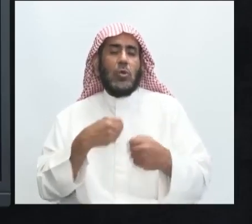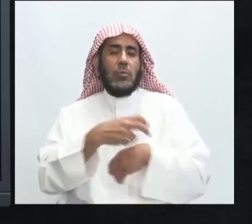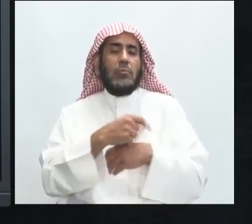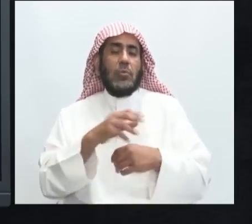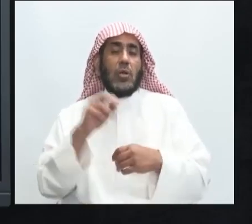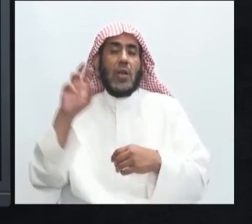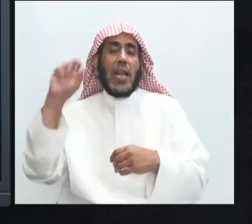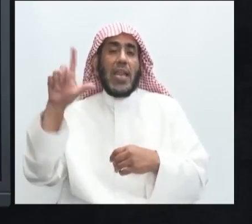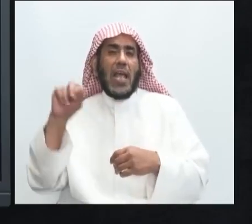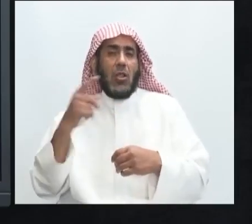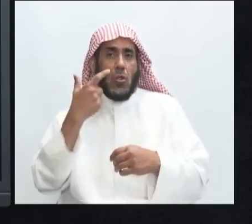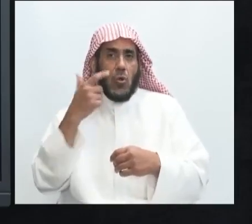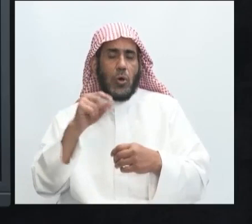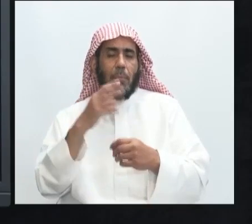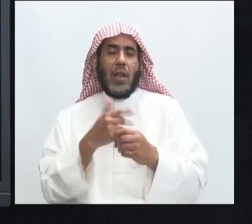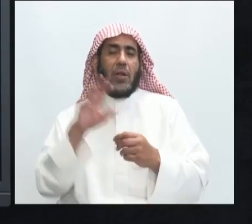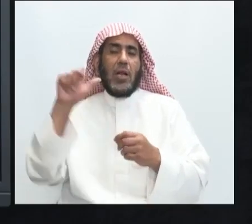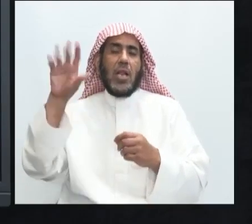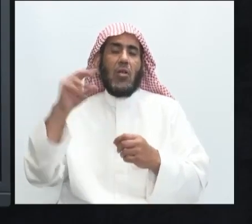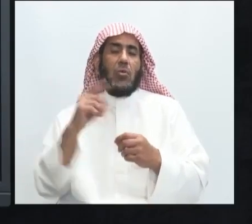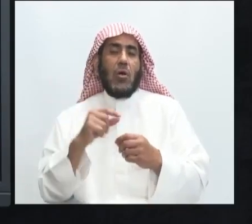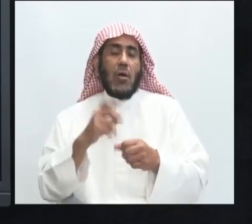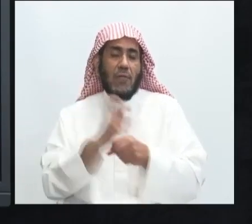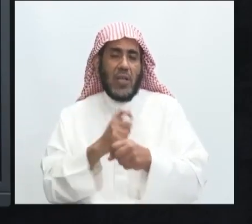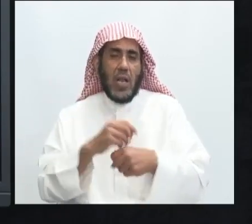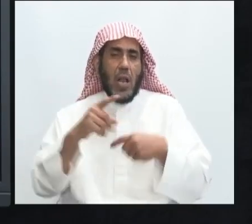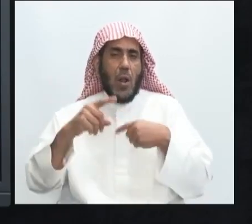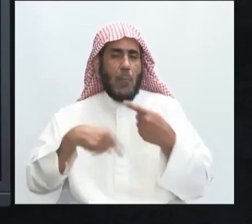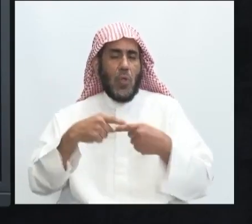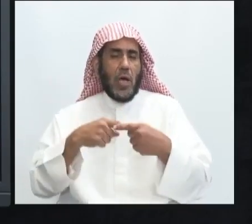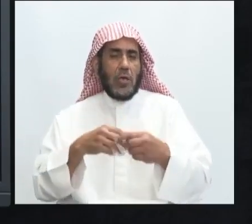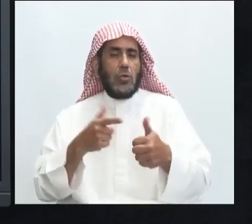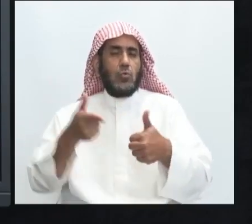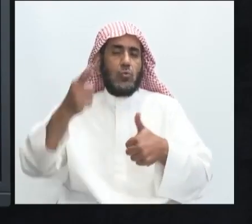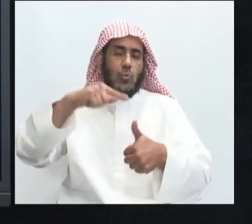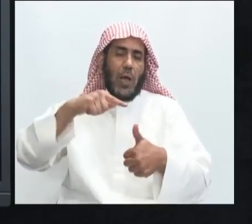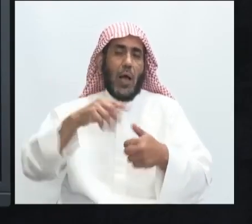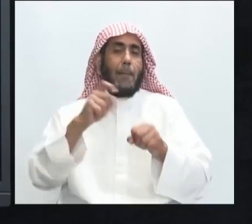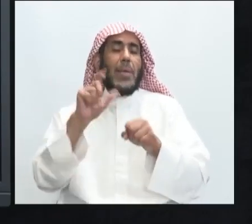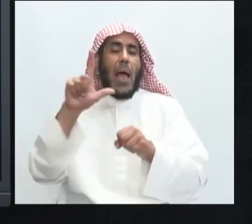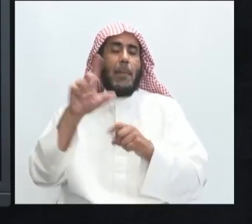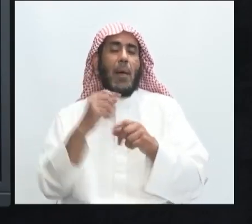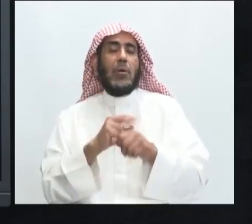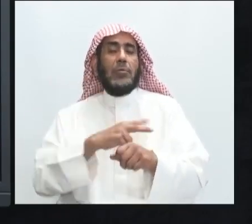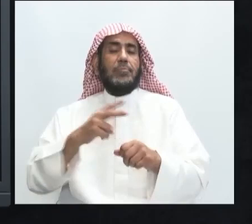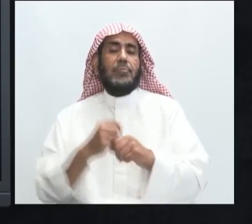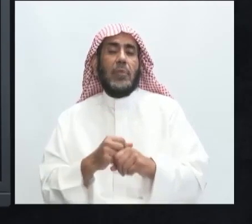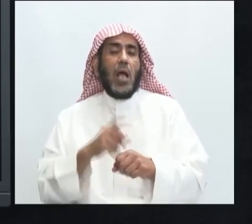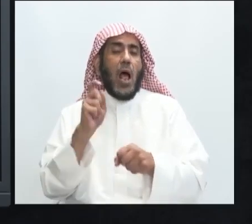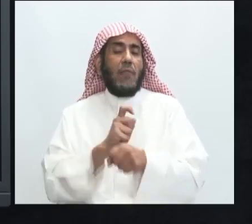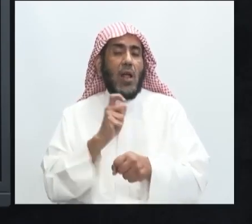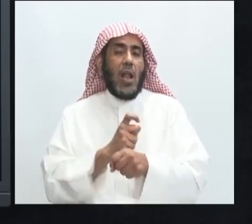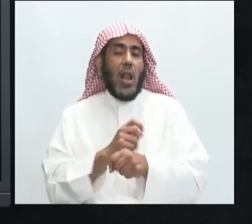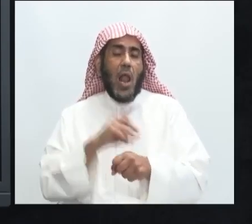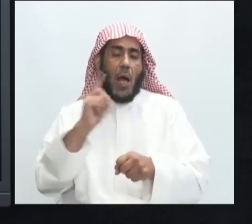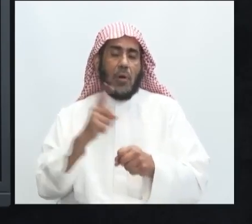بالامر كذلك لينظر الامر بالنظر وهكذا هو فعل مضارع لكنه سبق بلام الامر وهذه صيغه اخرى من افعال او